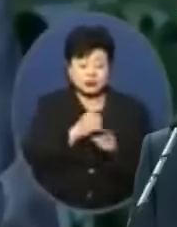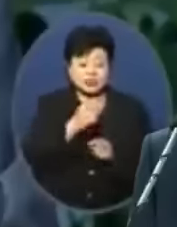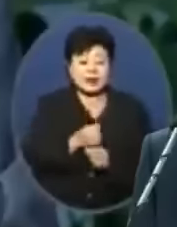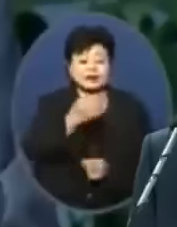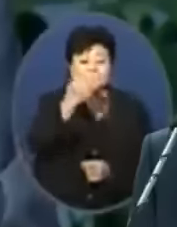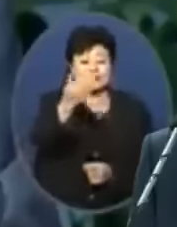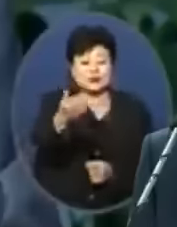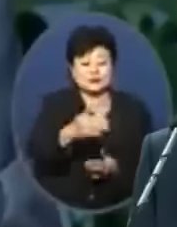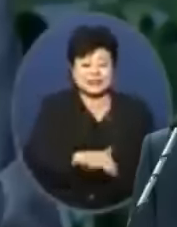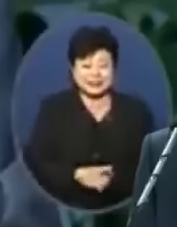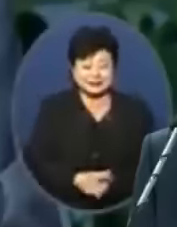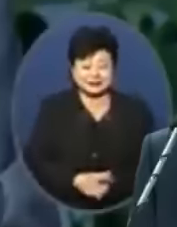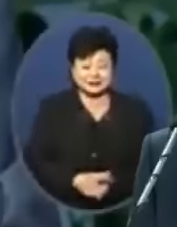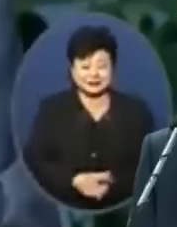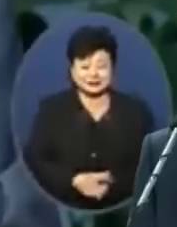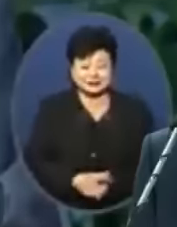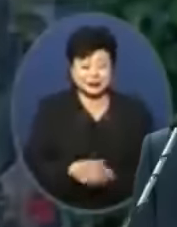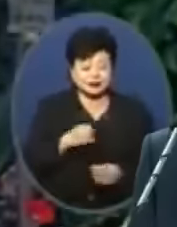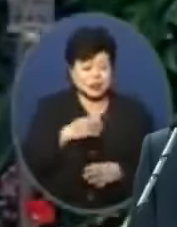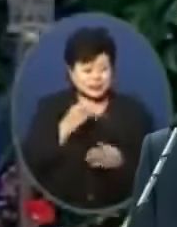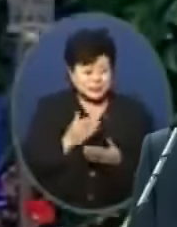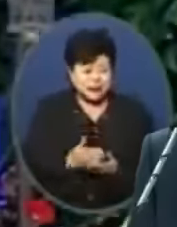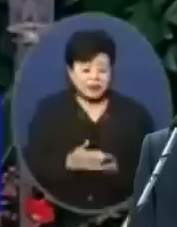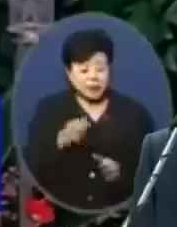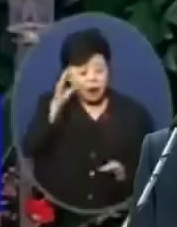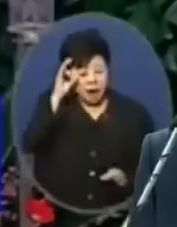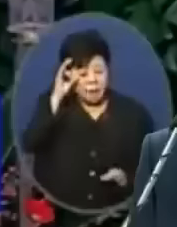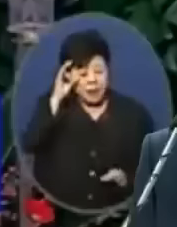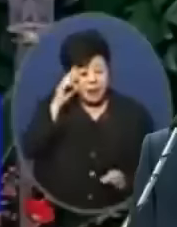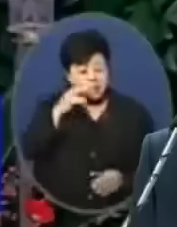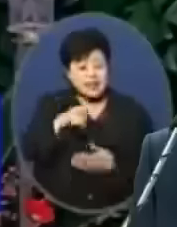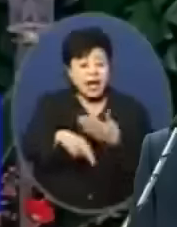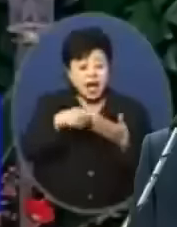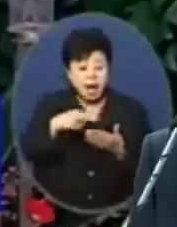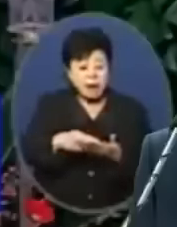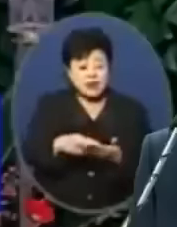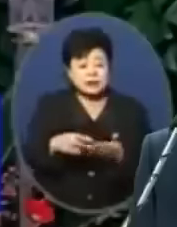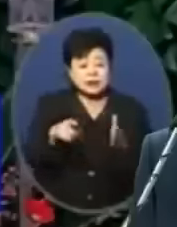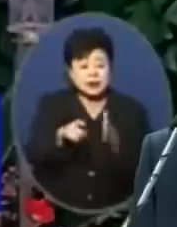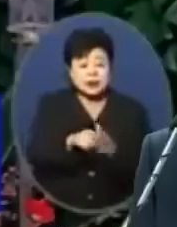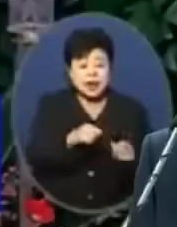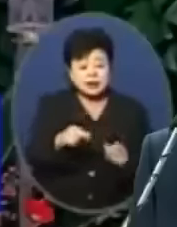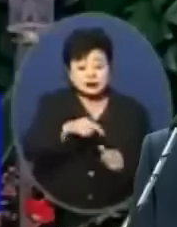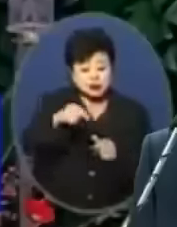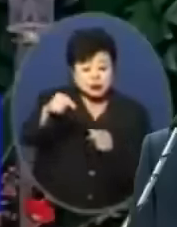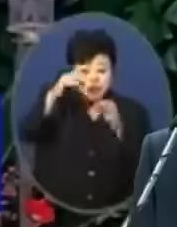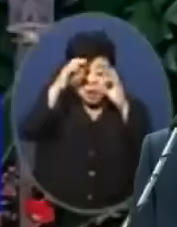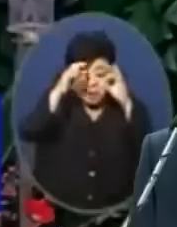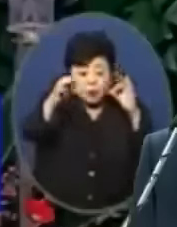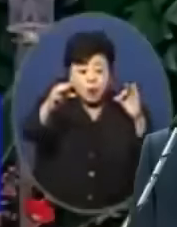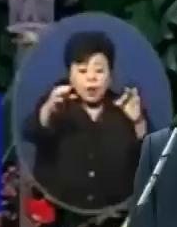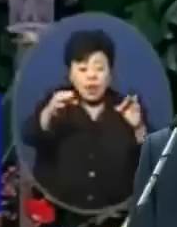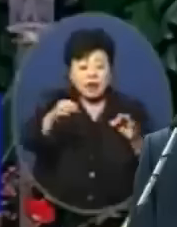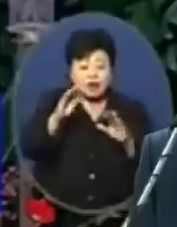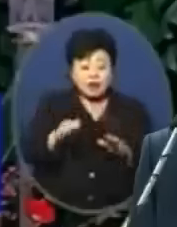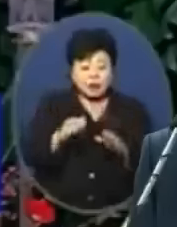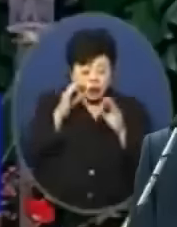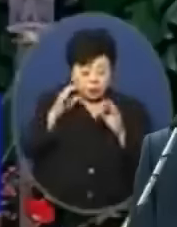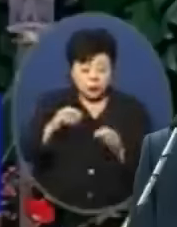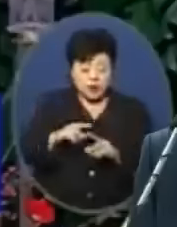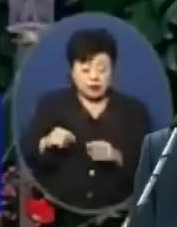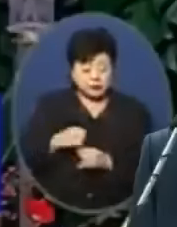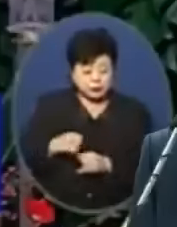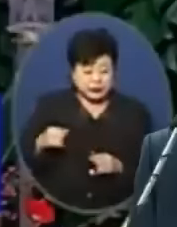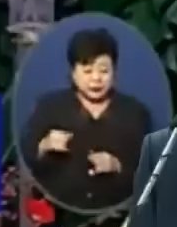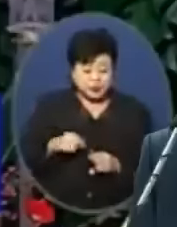만들어주신 것입니다. 너희는 두려워하지 말고 가만히 있어서 야훼께서 오늘 너희를 위하여 행하시는 구원을 보라. 너희가 오늘 본 애굽 사람을 영원히